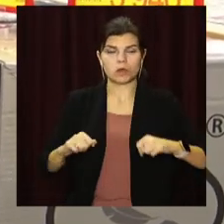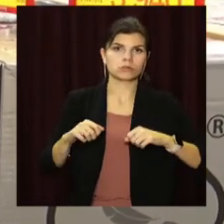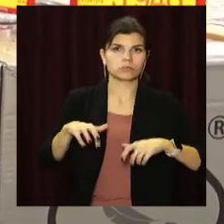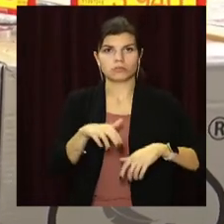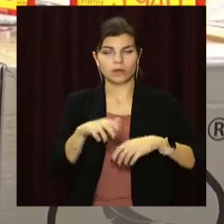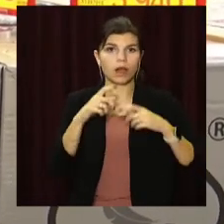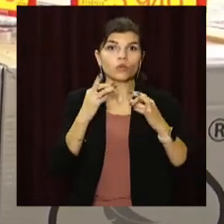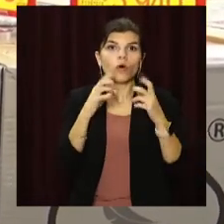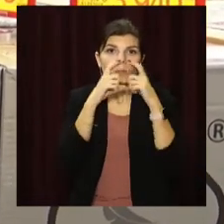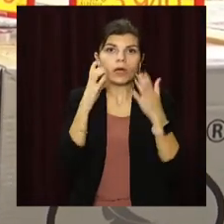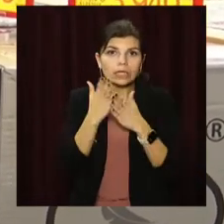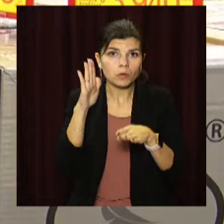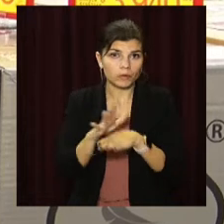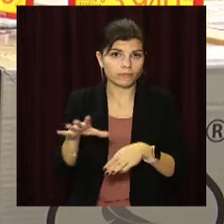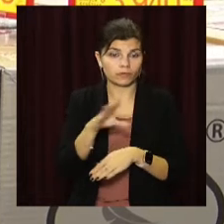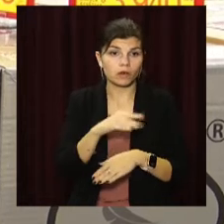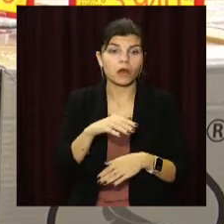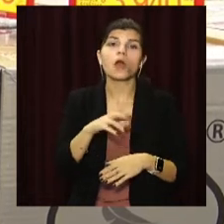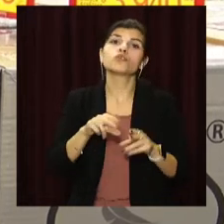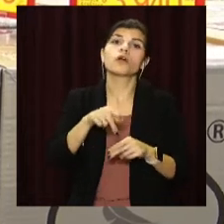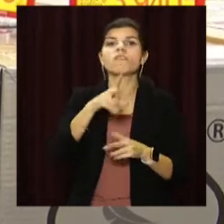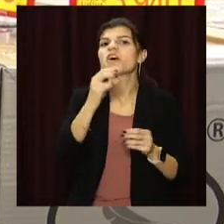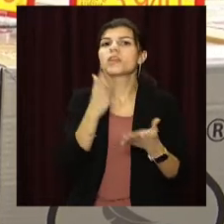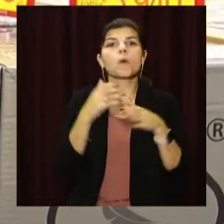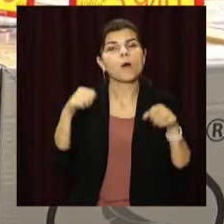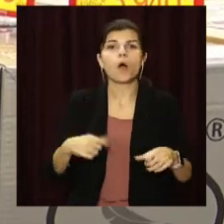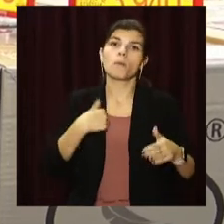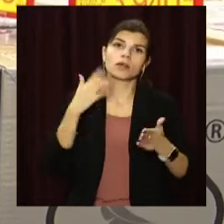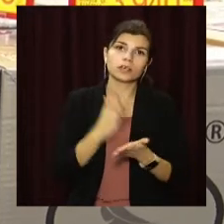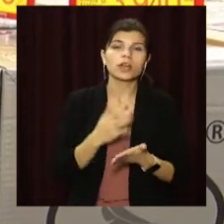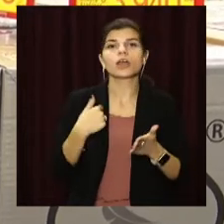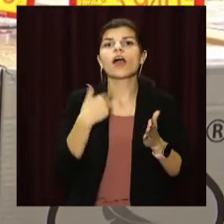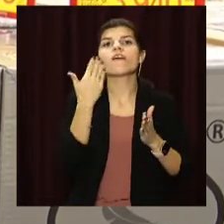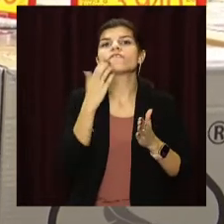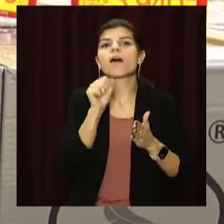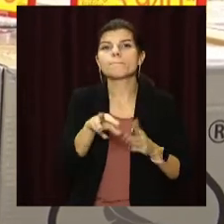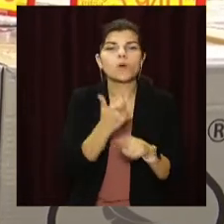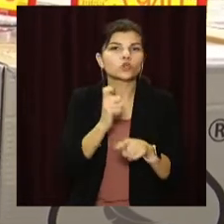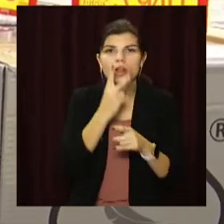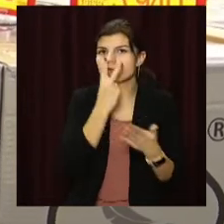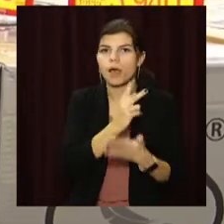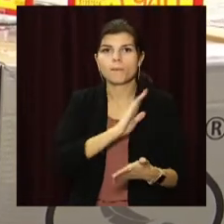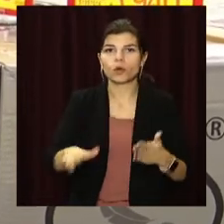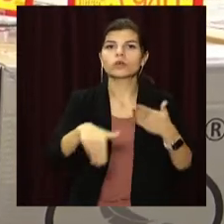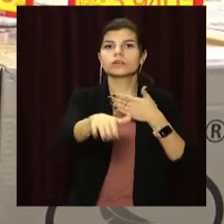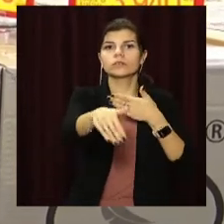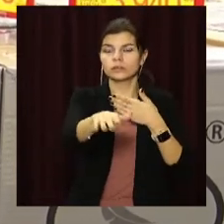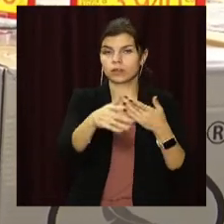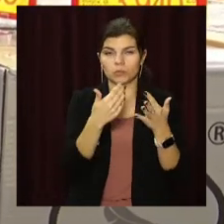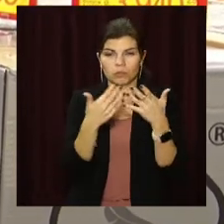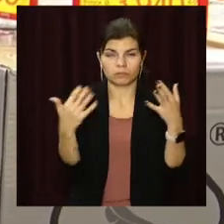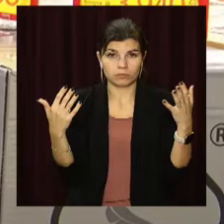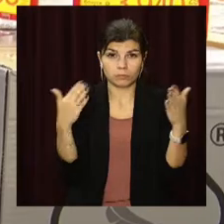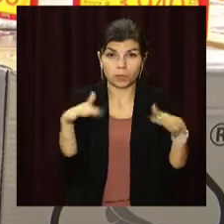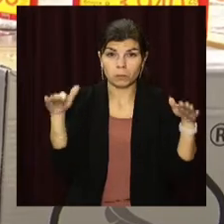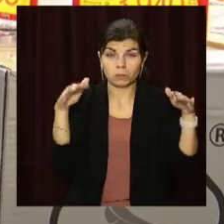що є, маю, ви не маєте права, ось у мене є, я більше вам не покажу на відстані. Ну, ви